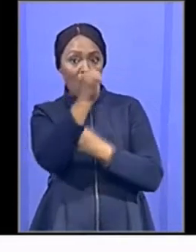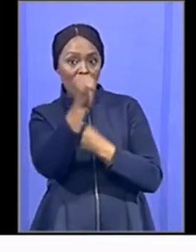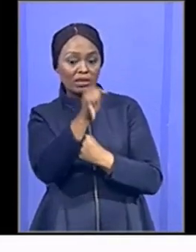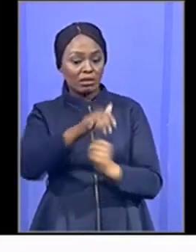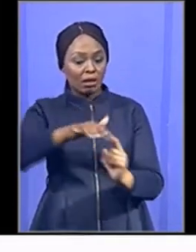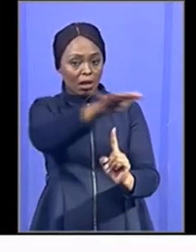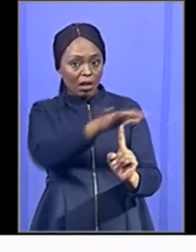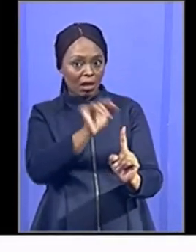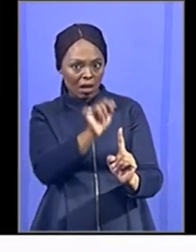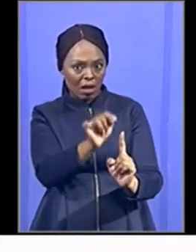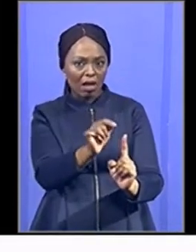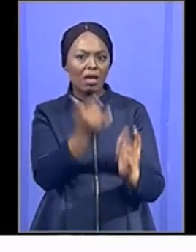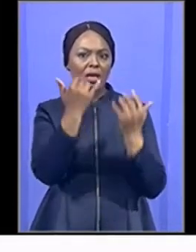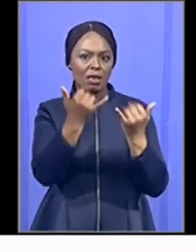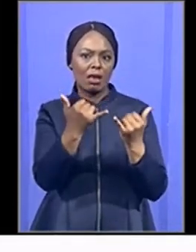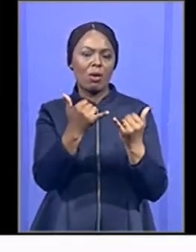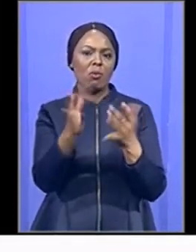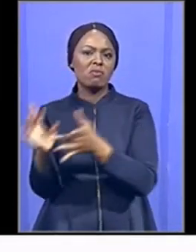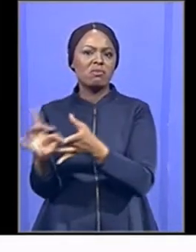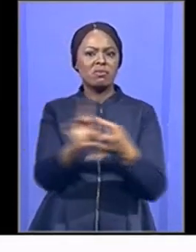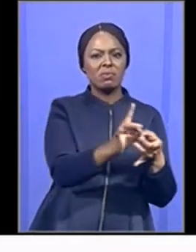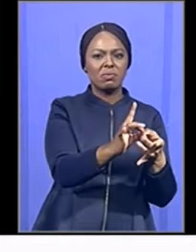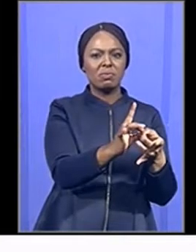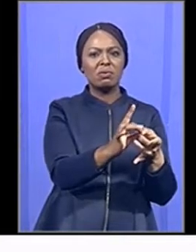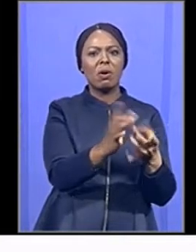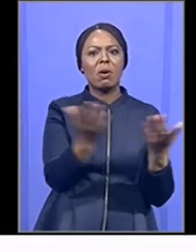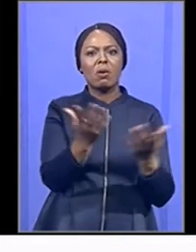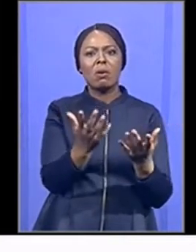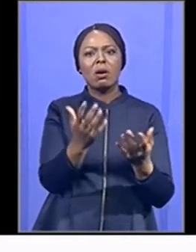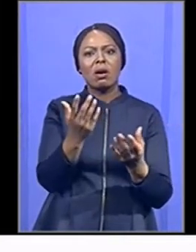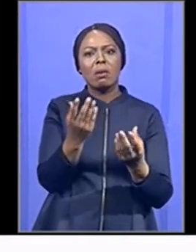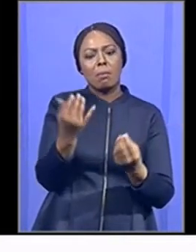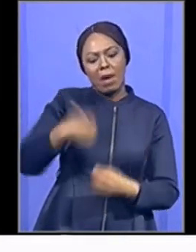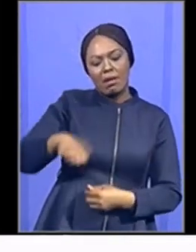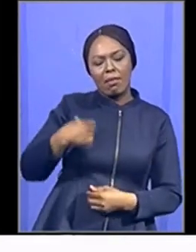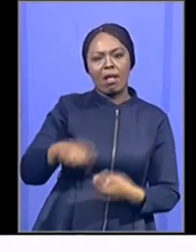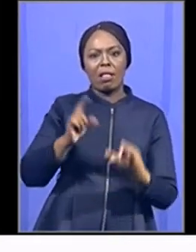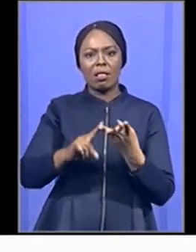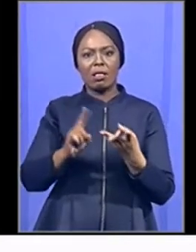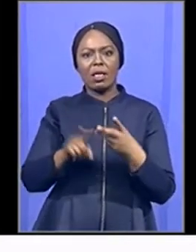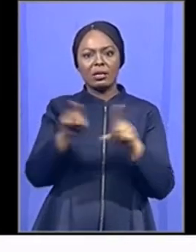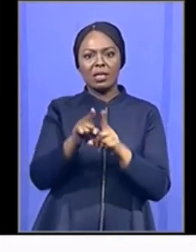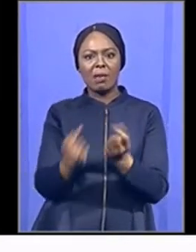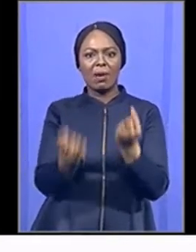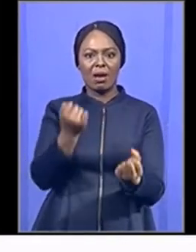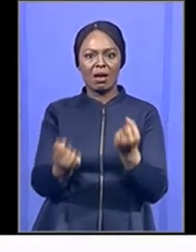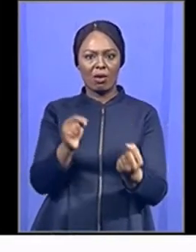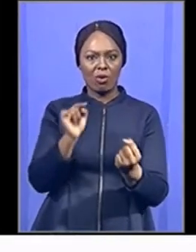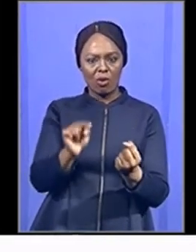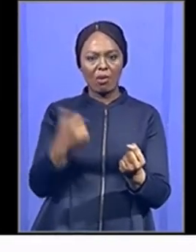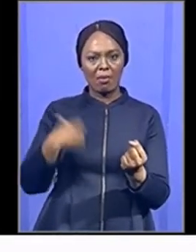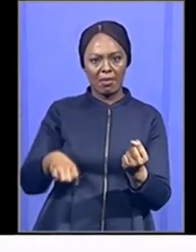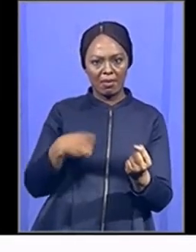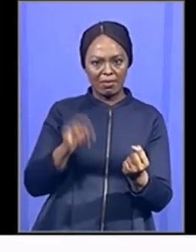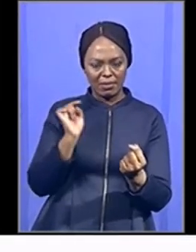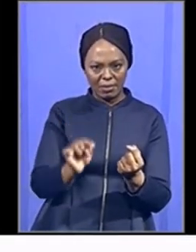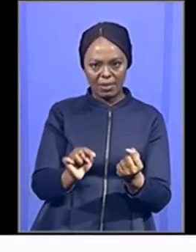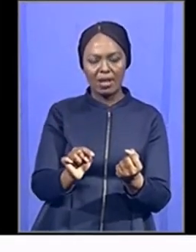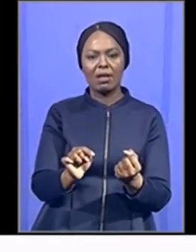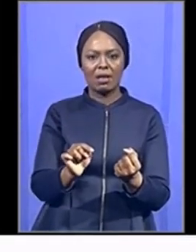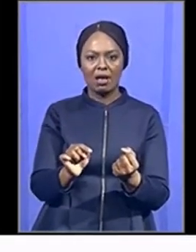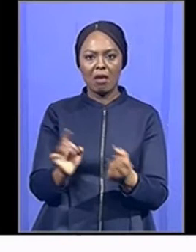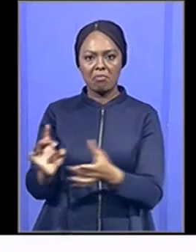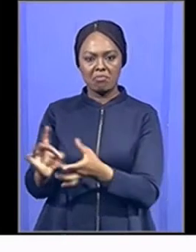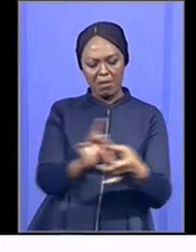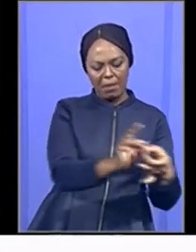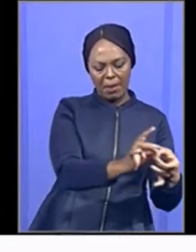e golagangwa le ya dimasepala ga mmogo le ya dikgotlatshekelo tsa bomagistrata tebang le